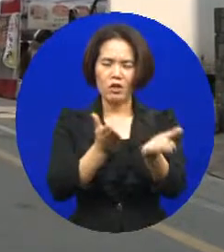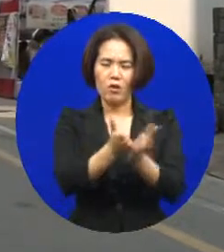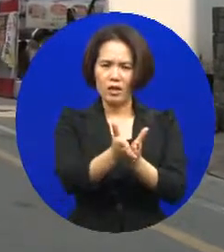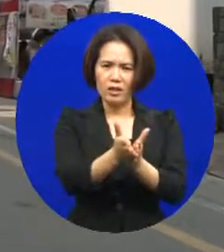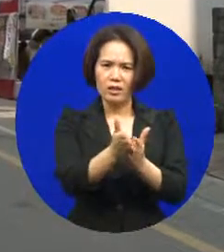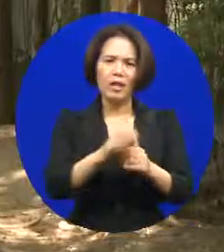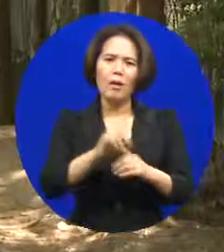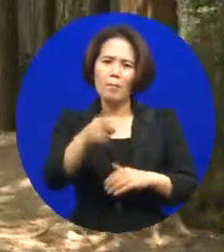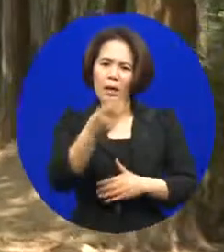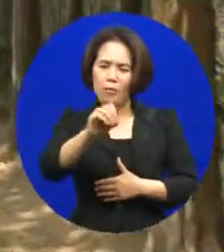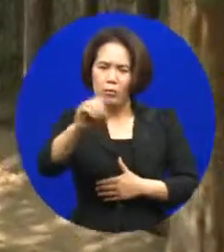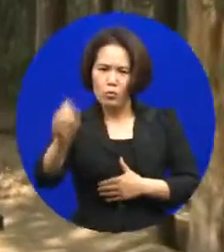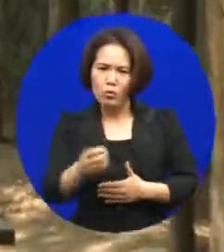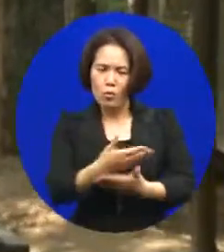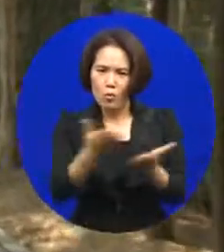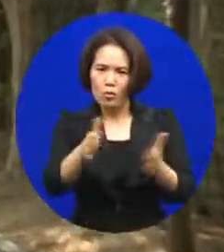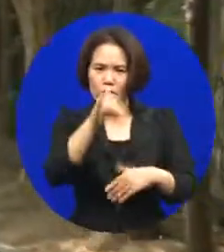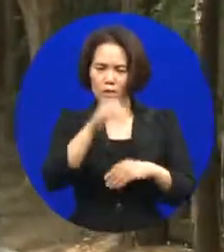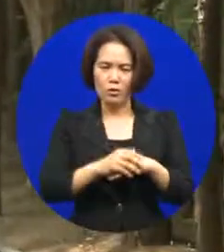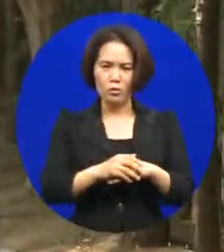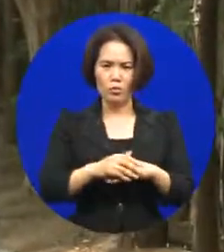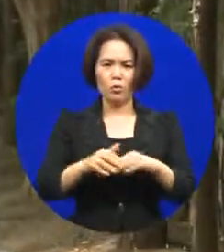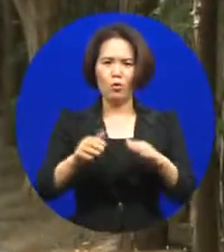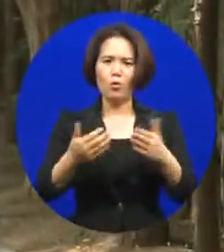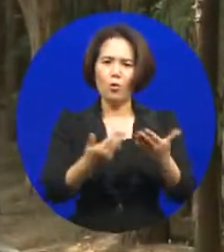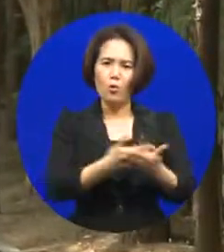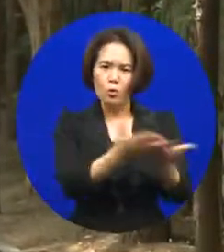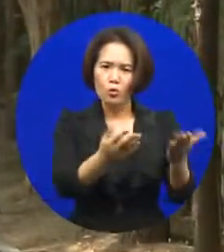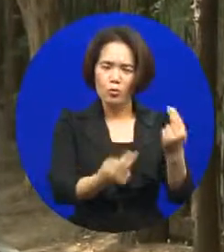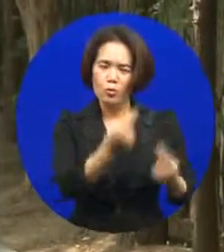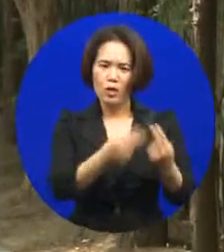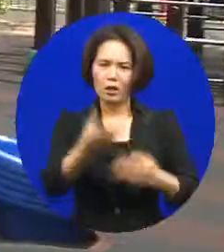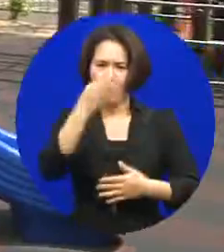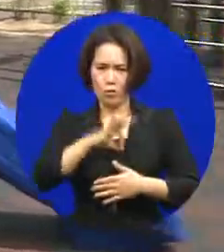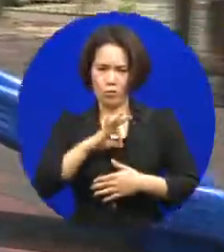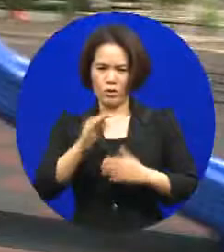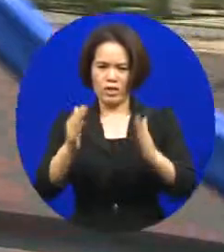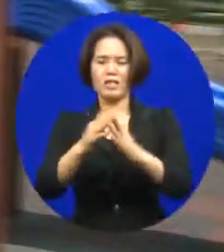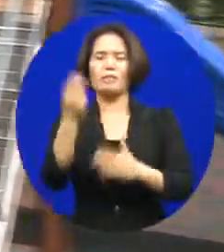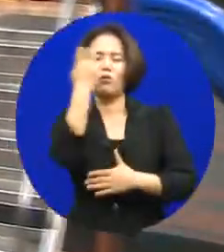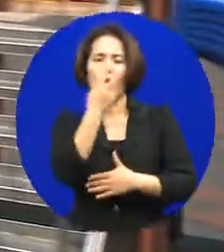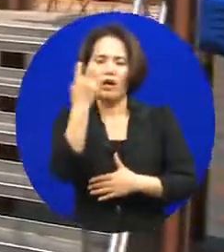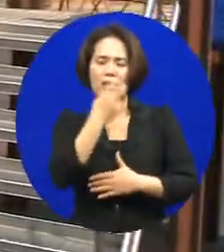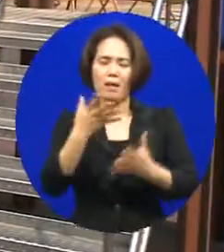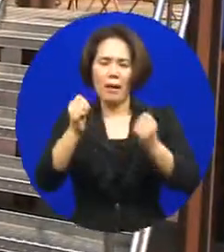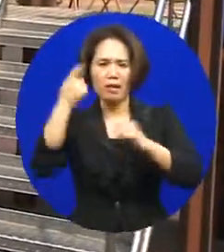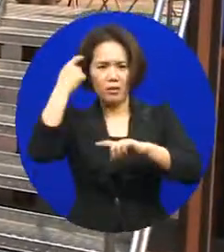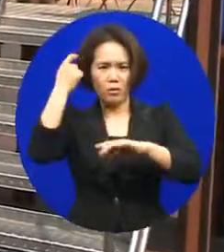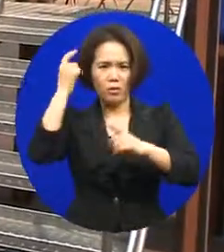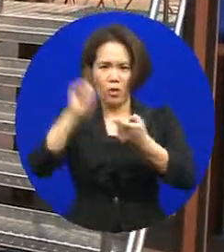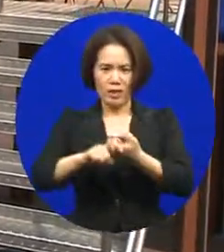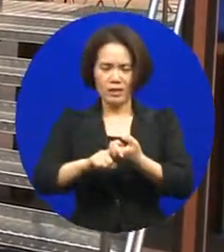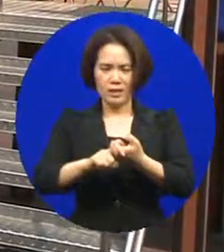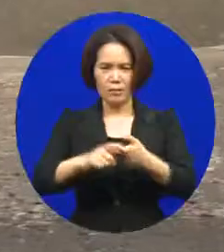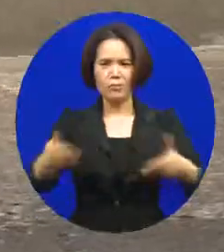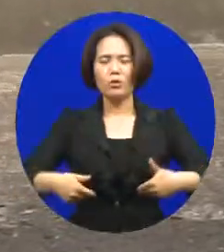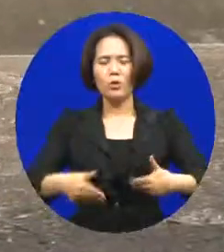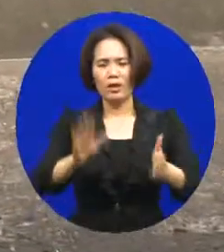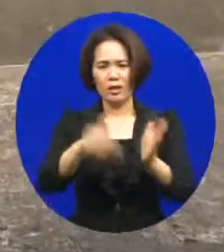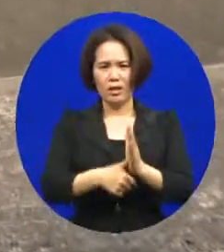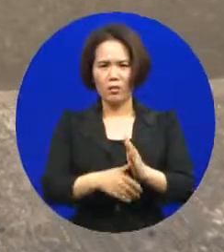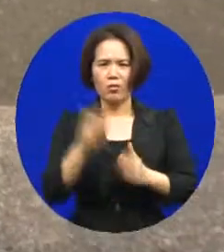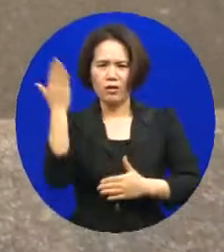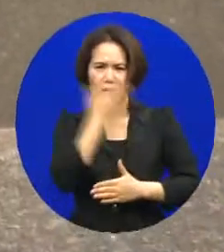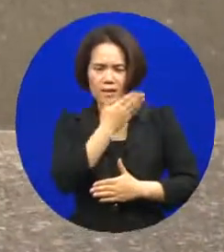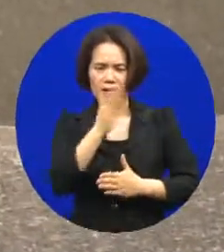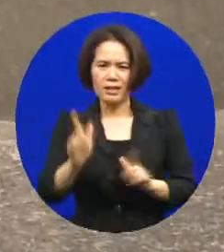주택 보급률이 100%를 넘어서면서 이제는 주택 공급보다 효율적인 주택 관리에 더 많은 관심을 가질 때라며